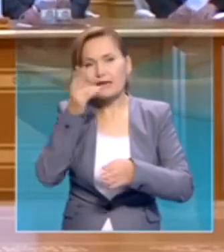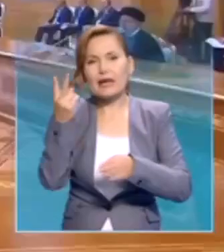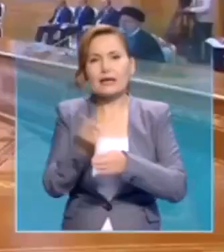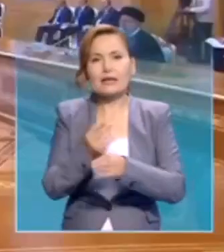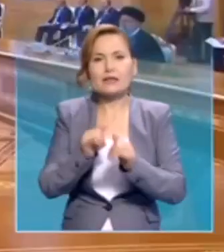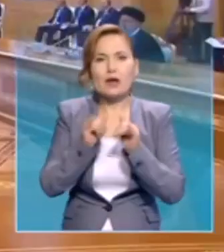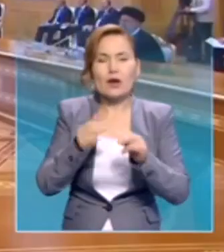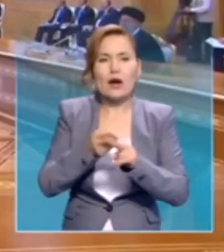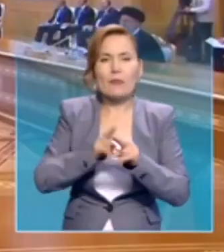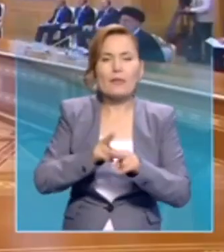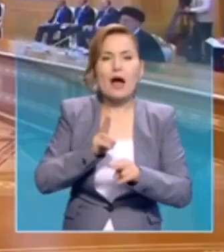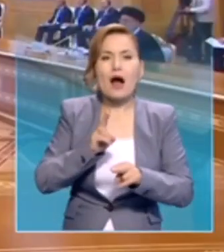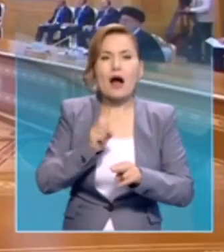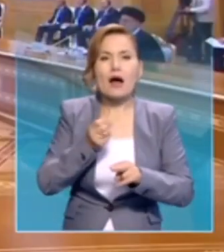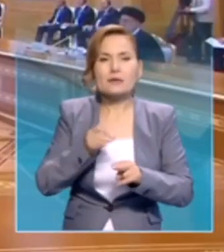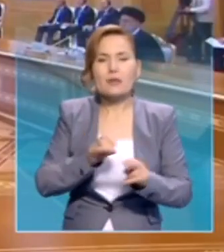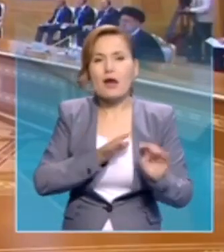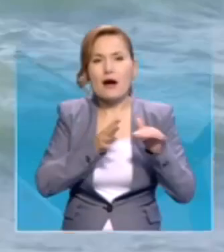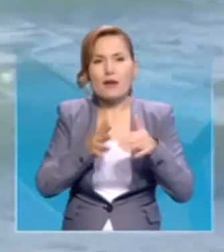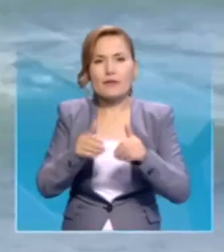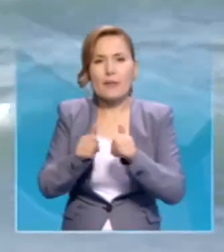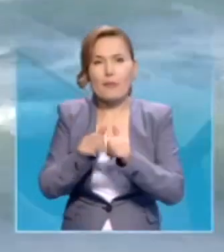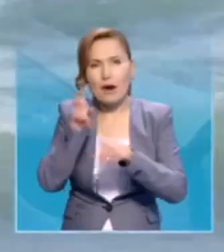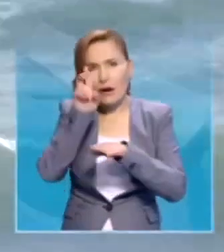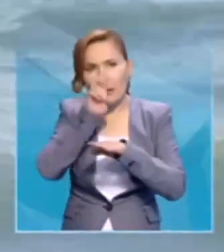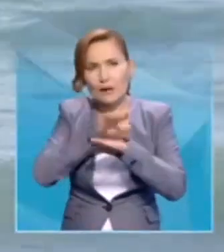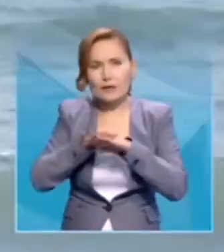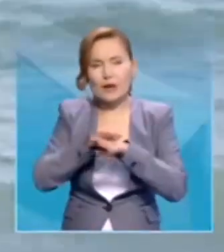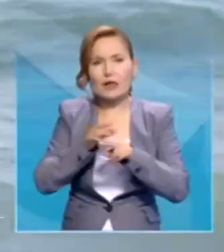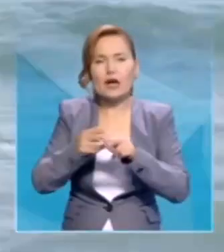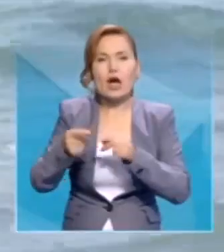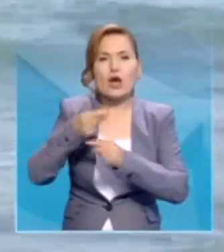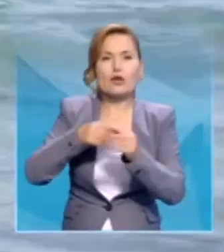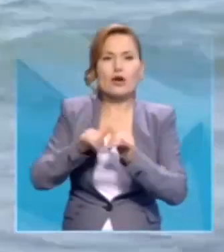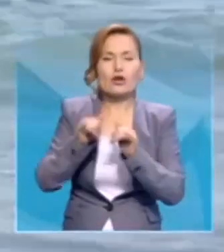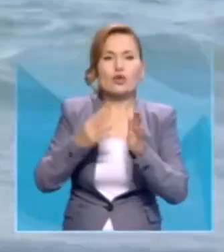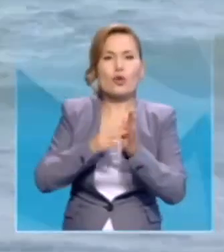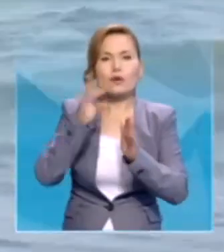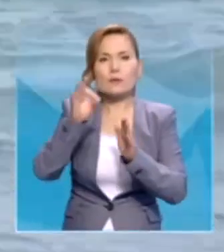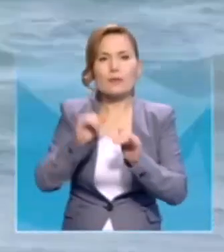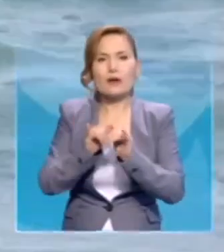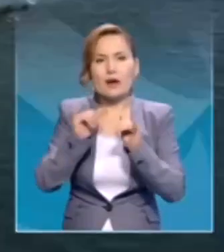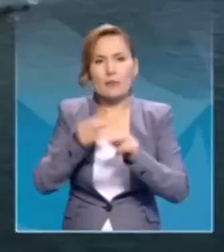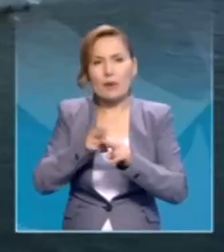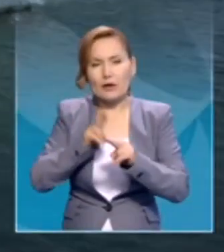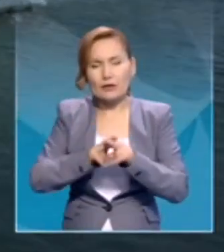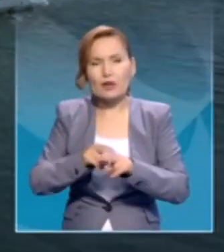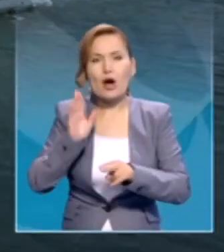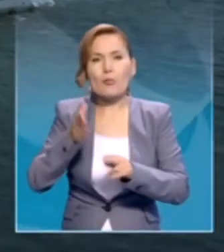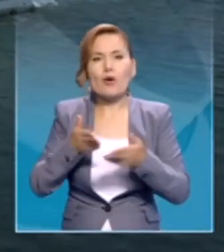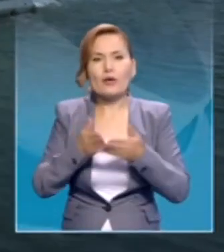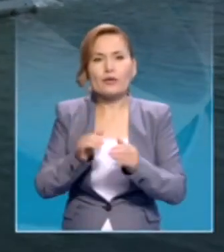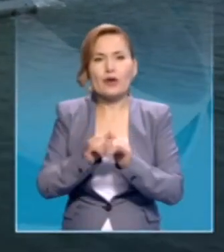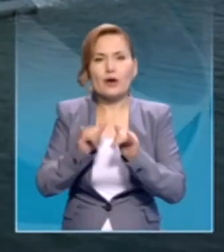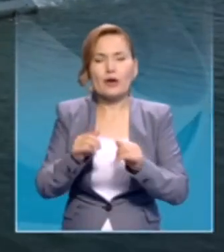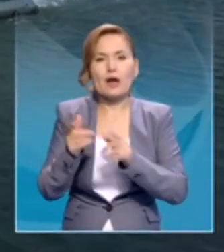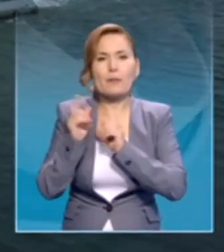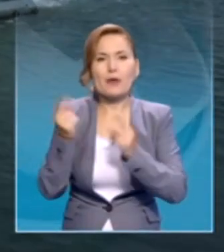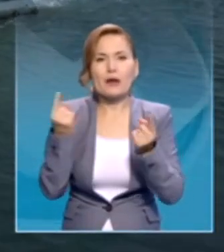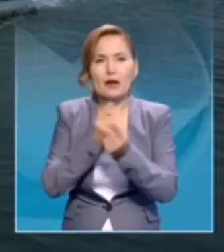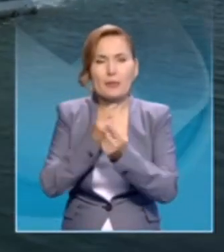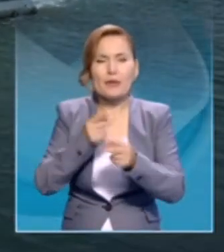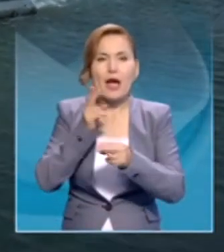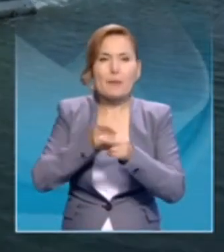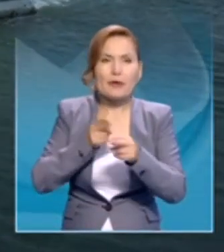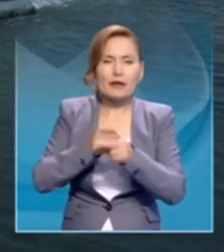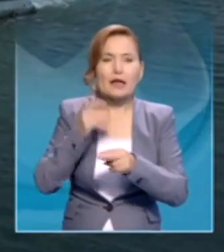ұлғайған. Ал Каспий маңындағы өзге мемлекеттермен тауар айналымы 9%-ке өсті. Тоқаев көрсеткішті арттыру үшін теңіз арқылы тек металл,